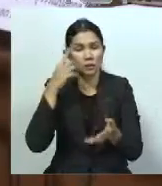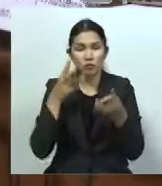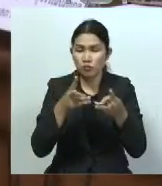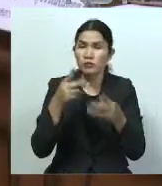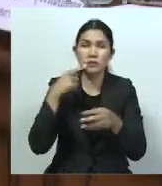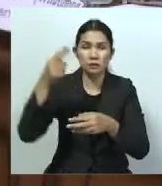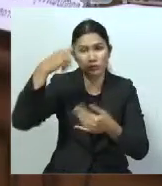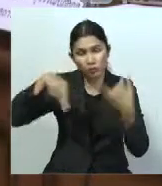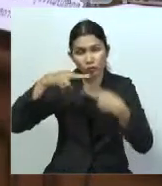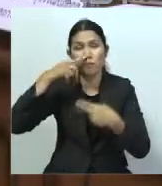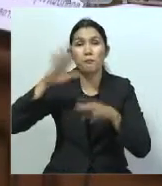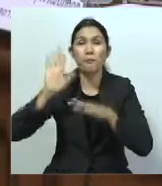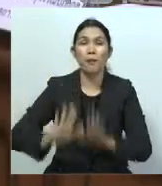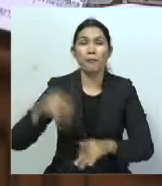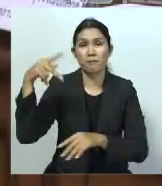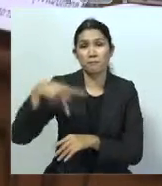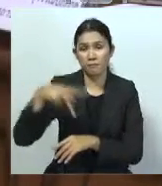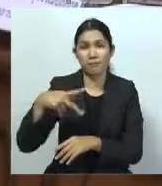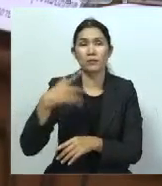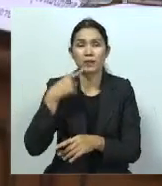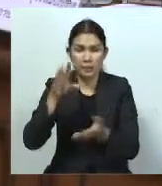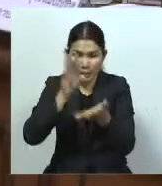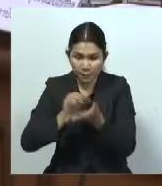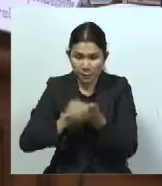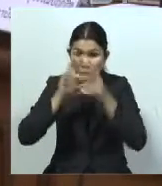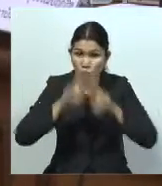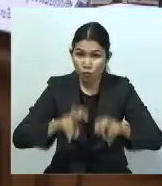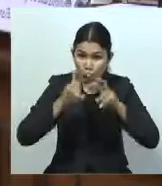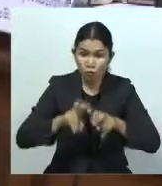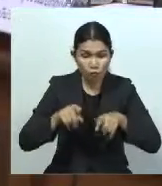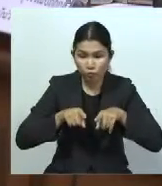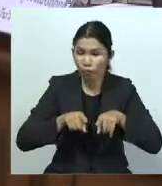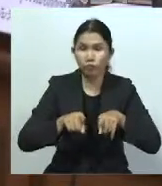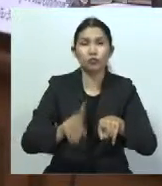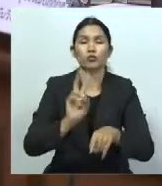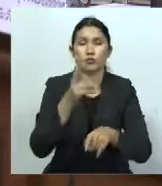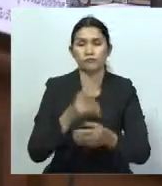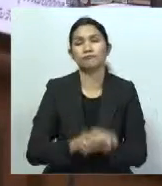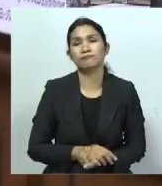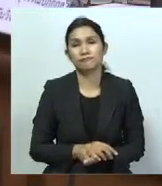างพิเศษซึ่งเป็นช่องทางรักษาผู้ป่วยและเก็บข้อมูลการวิจัยควบคู่กันไป